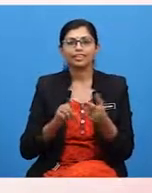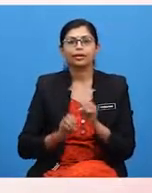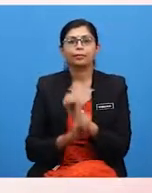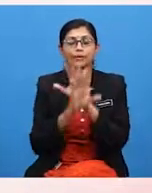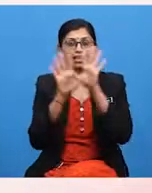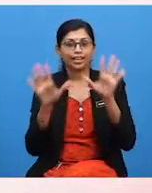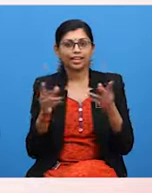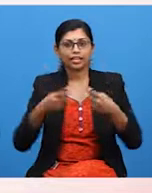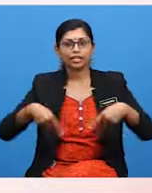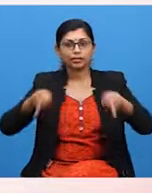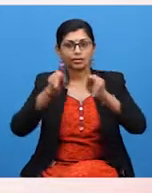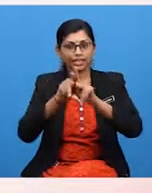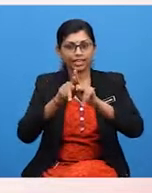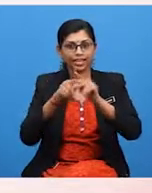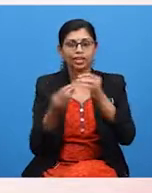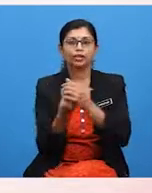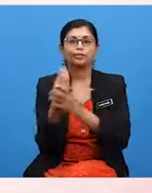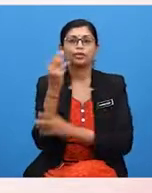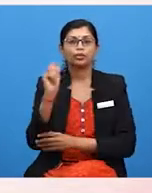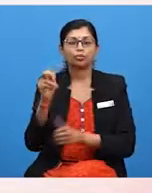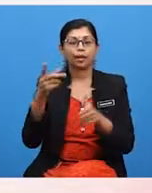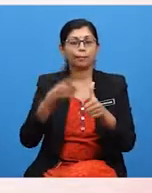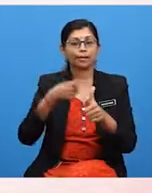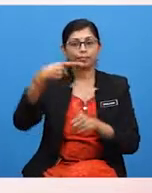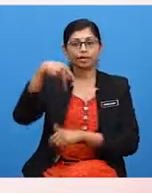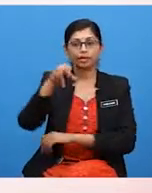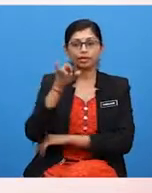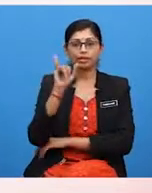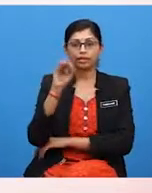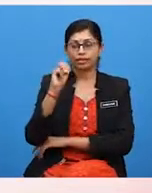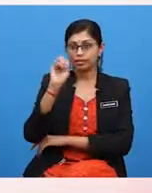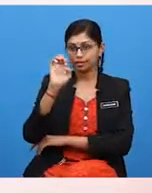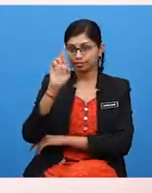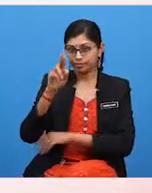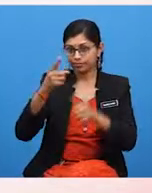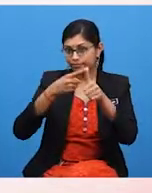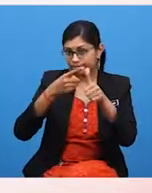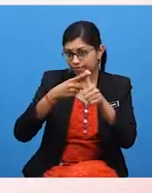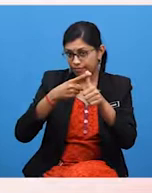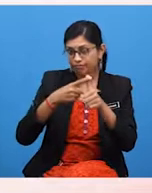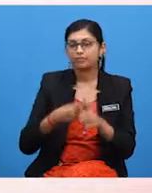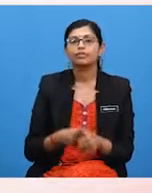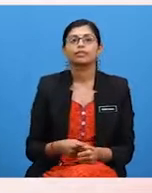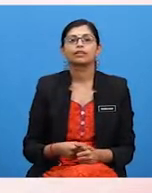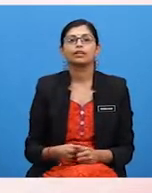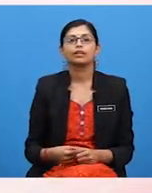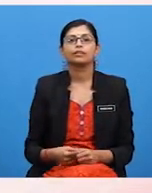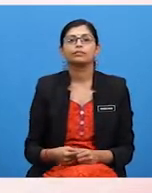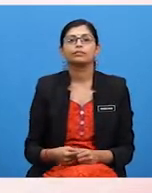menerangkan kepentingan pertumbuhan primer. Dan ketiga,